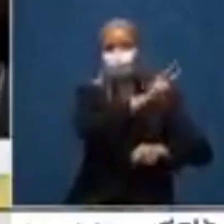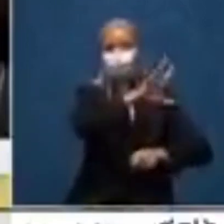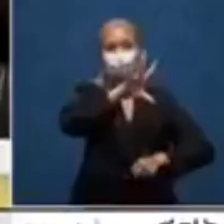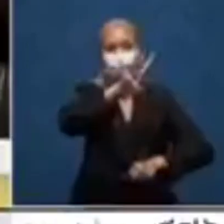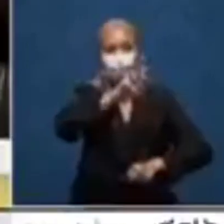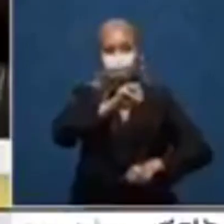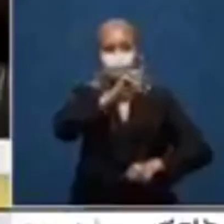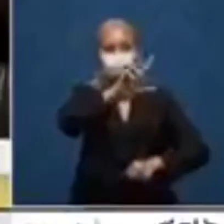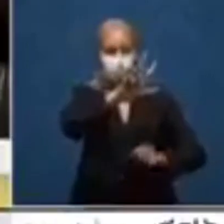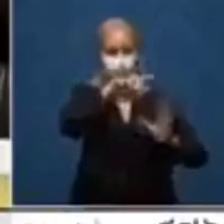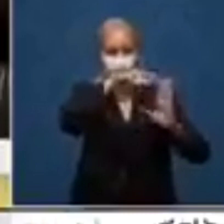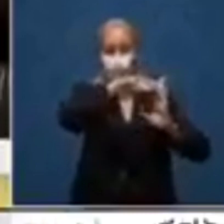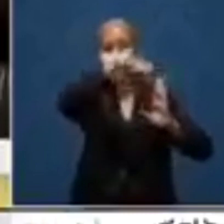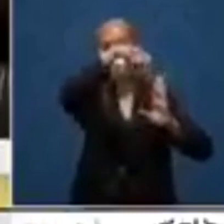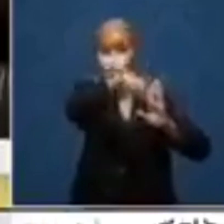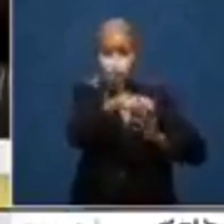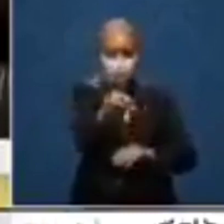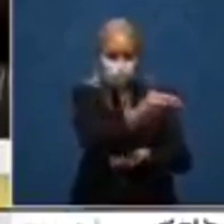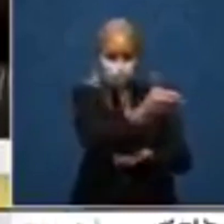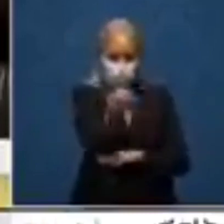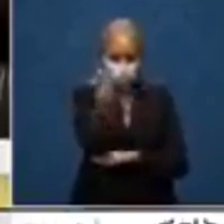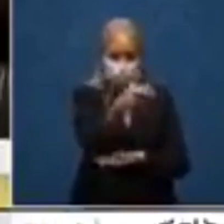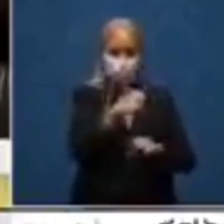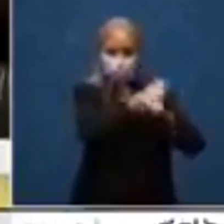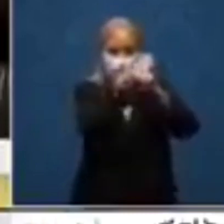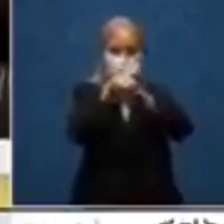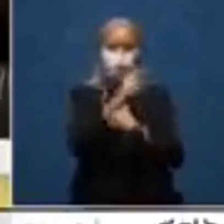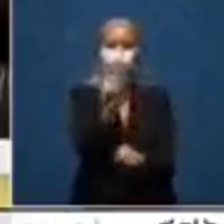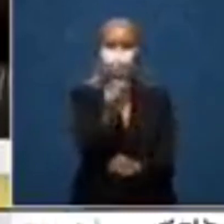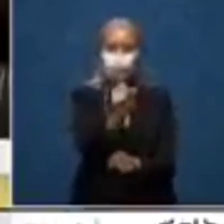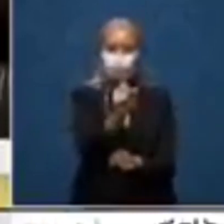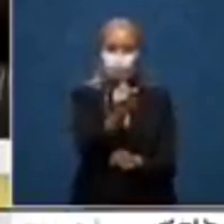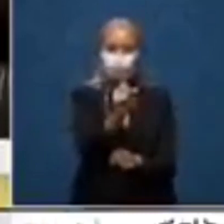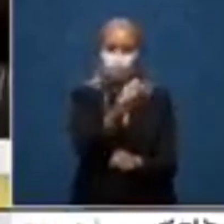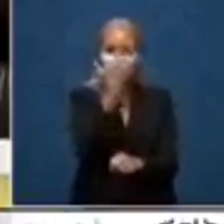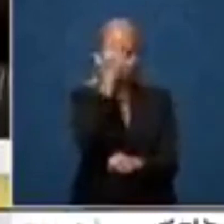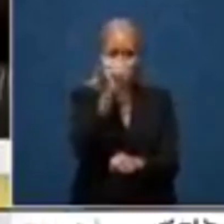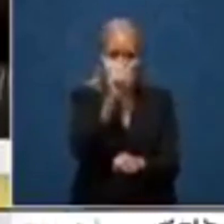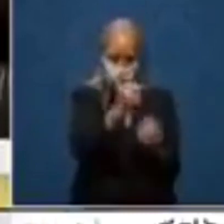การถอดบทเรียนและมีป้องกันอย่างไรถึงได้เกิดเหตุการณ์ซ้ำซ